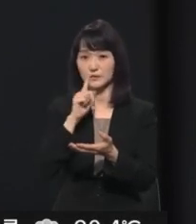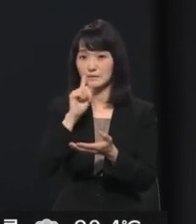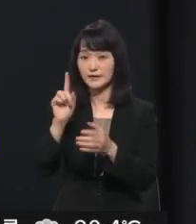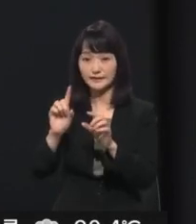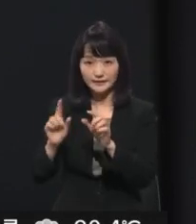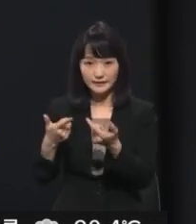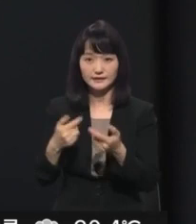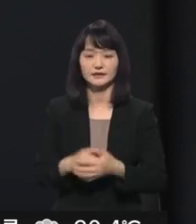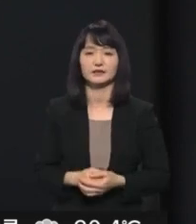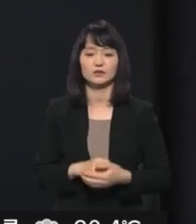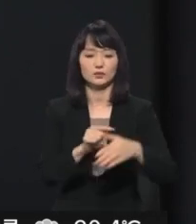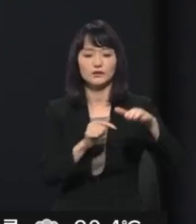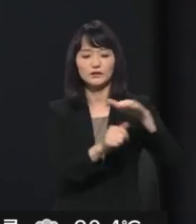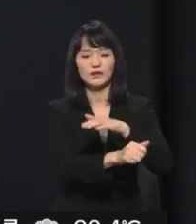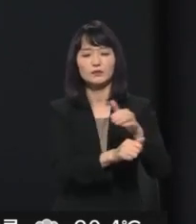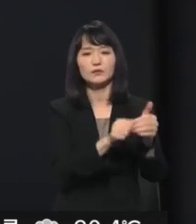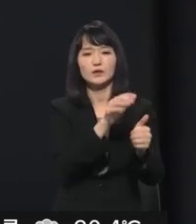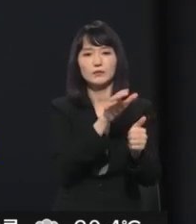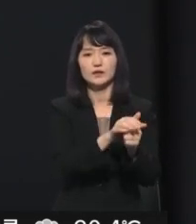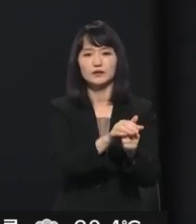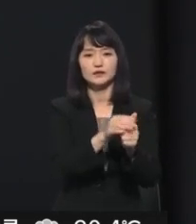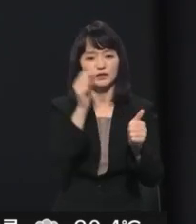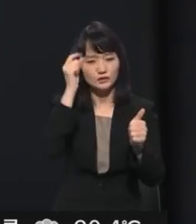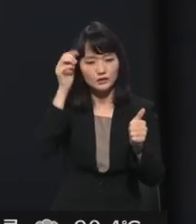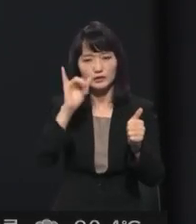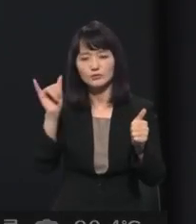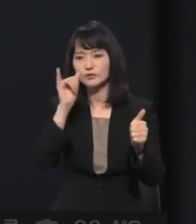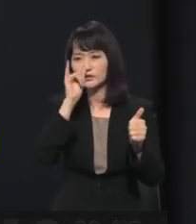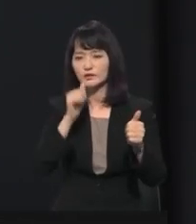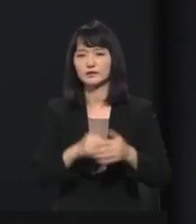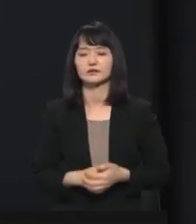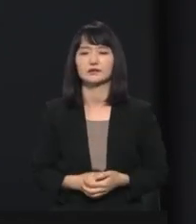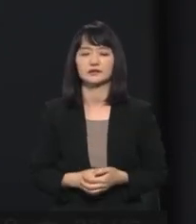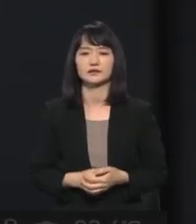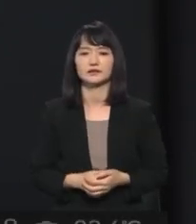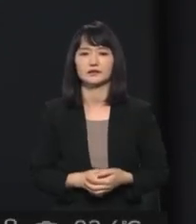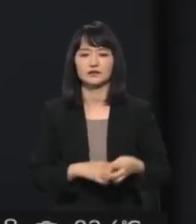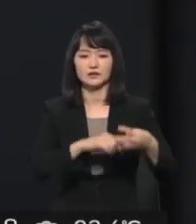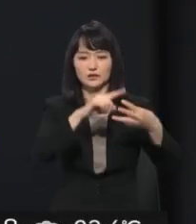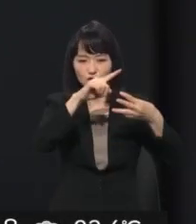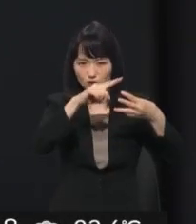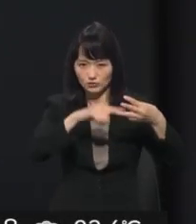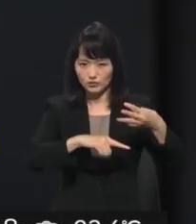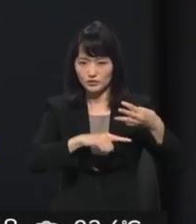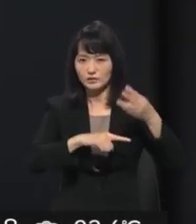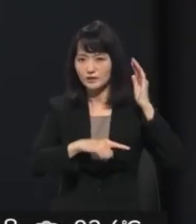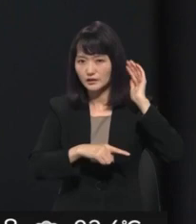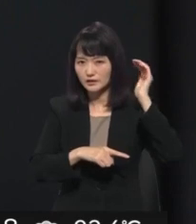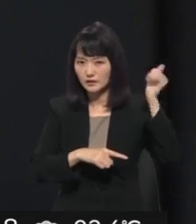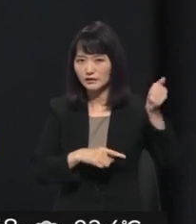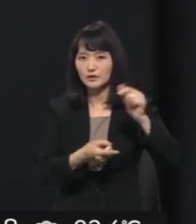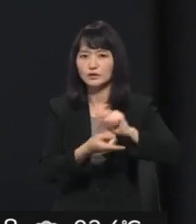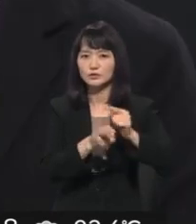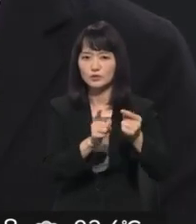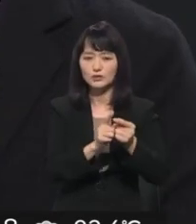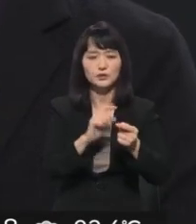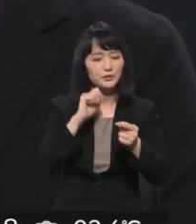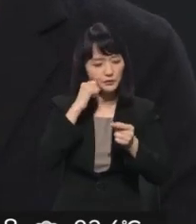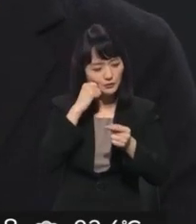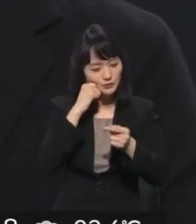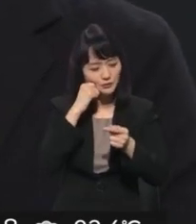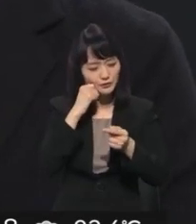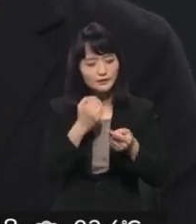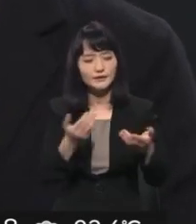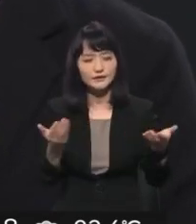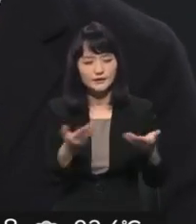많이 계신데 이것이 무조건 윤석 을 대통령과 전후의 를 나눈 사람들만 뭔가 당해서 지도부가 될 수 있고요 때까지 될 수 있다 라고 하면 다른